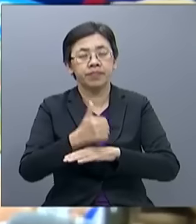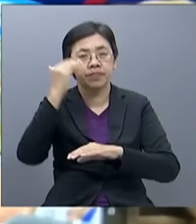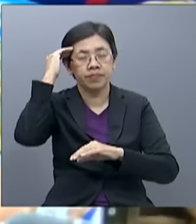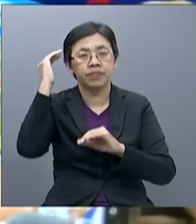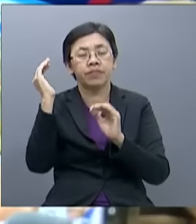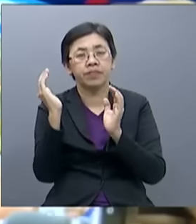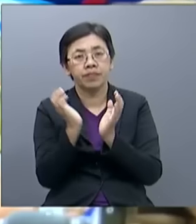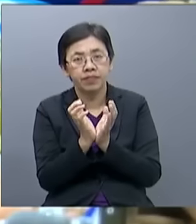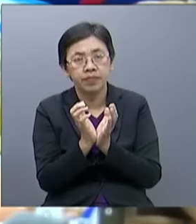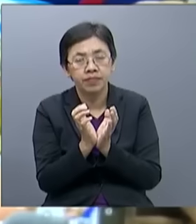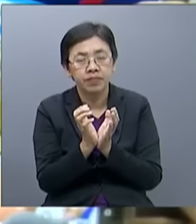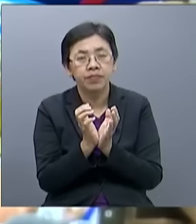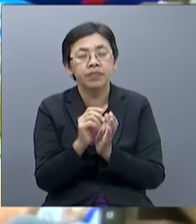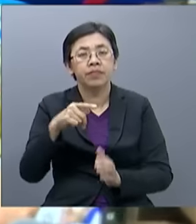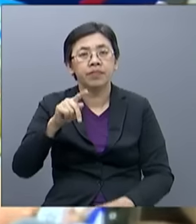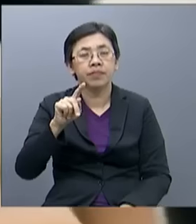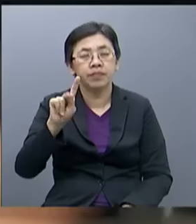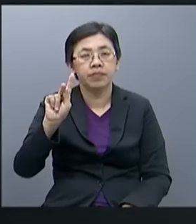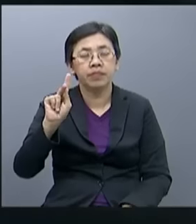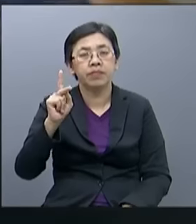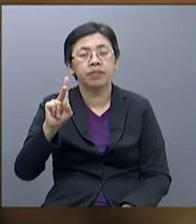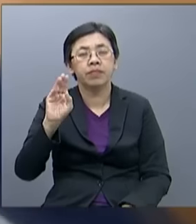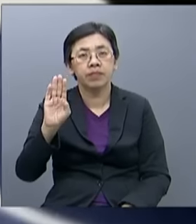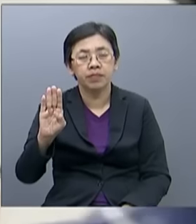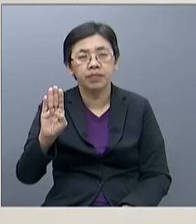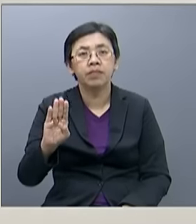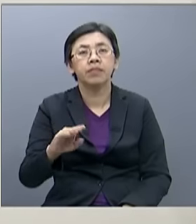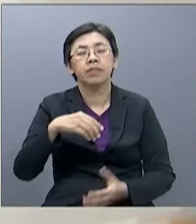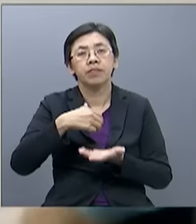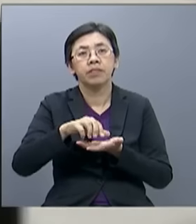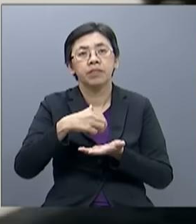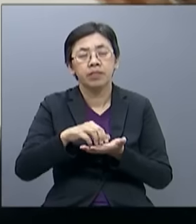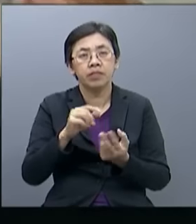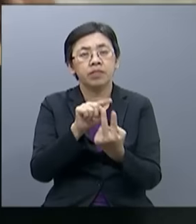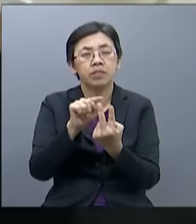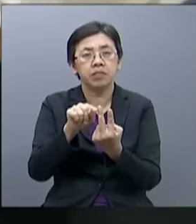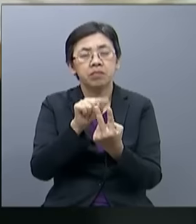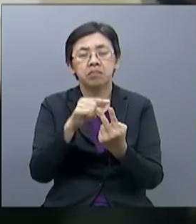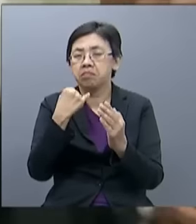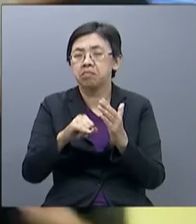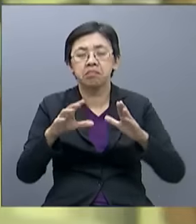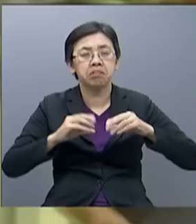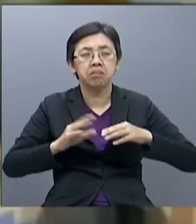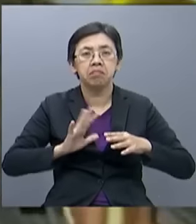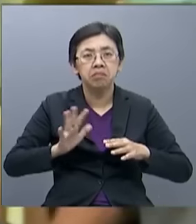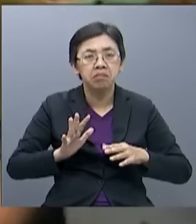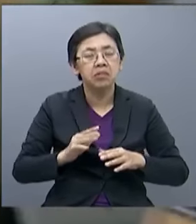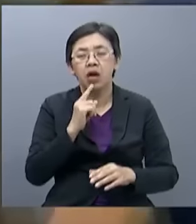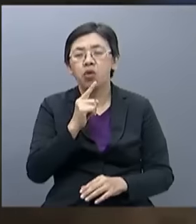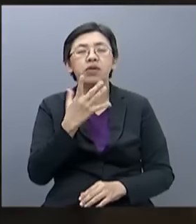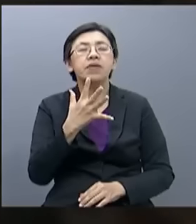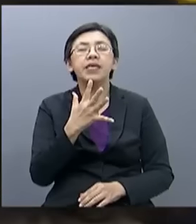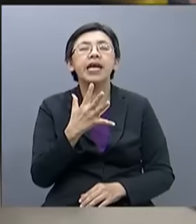ราบปรามการกระทำความผิดเกี่ยวกับการคุ้มครองผู้บริโภคก็เปิดเผยว่าทั้ง2คนปฏิเสธทุกข้อกล่าวหาและไม่ให้การใดๆนะค